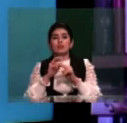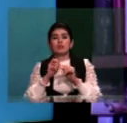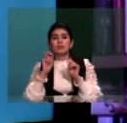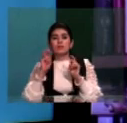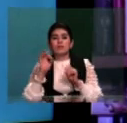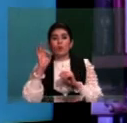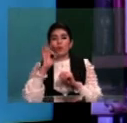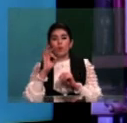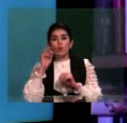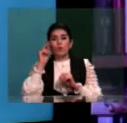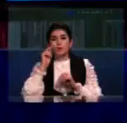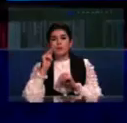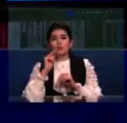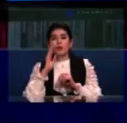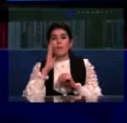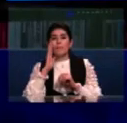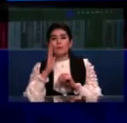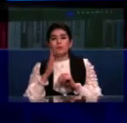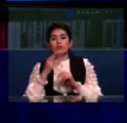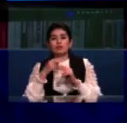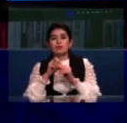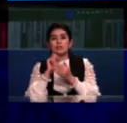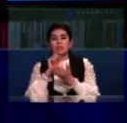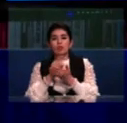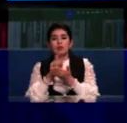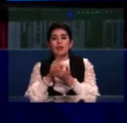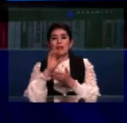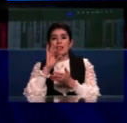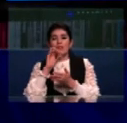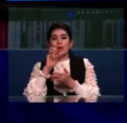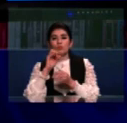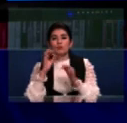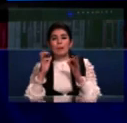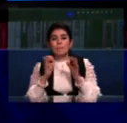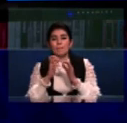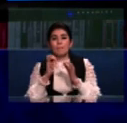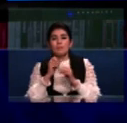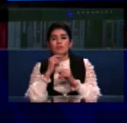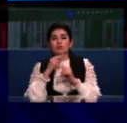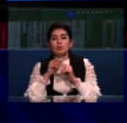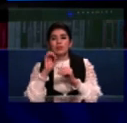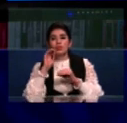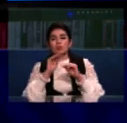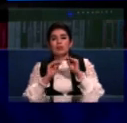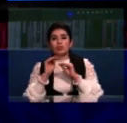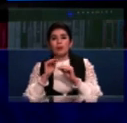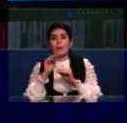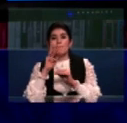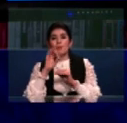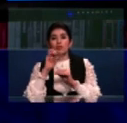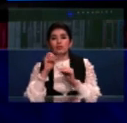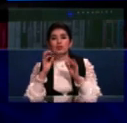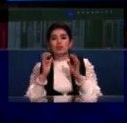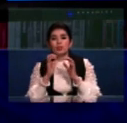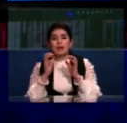нашего сегодняшнего урока будет «Задачи информационной безопасности и составные части и методы